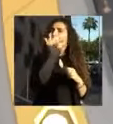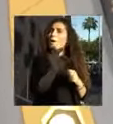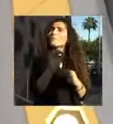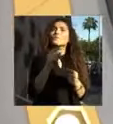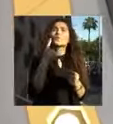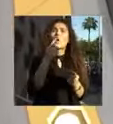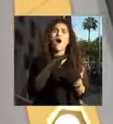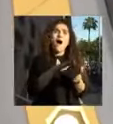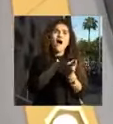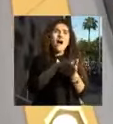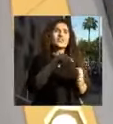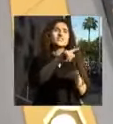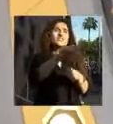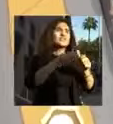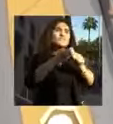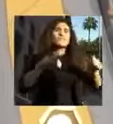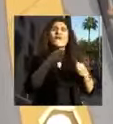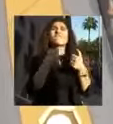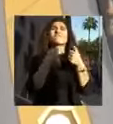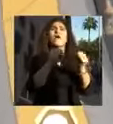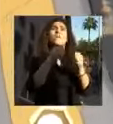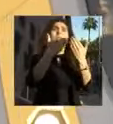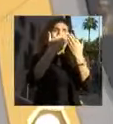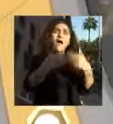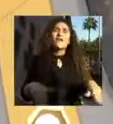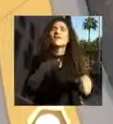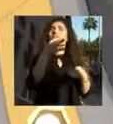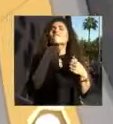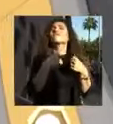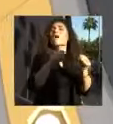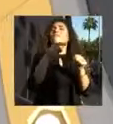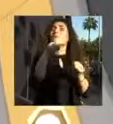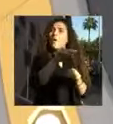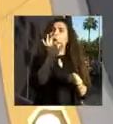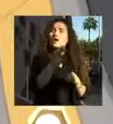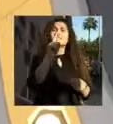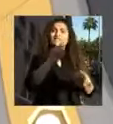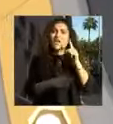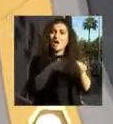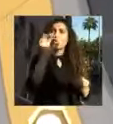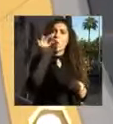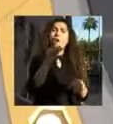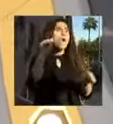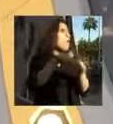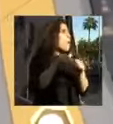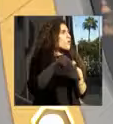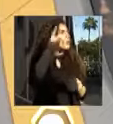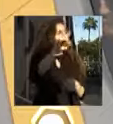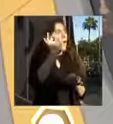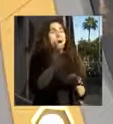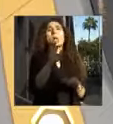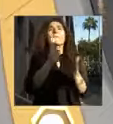de şu ayaklarımıza pranga vurmasa, engellemeye çalışmasa, siyaset uğruna, oy uğruna